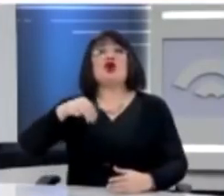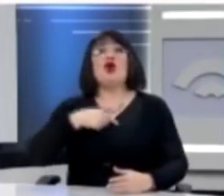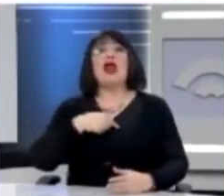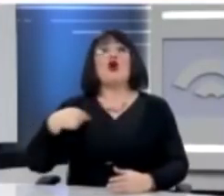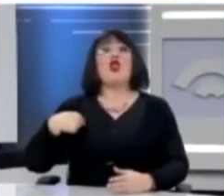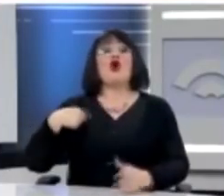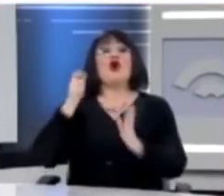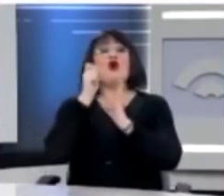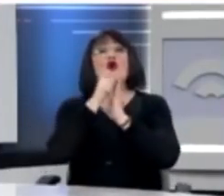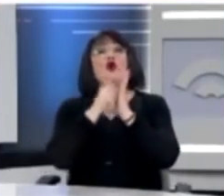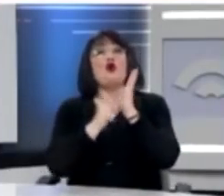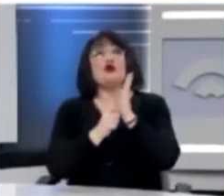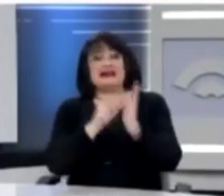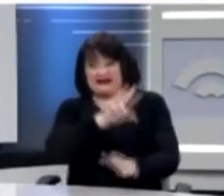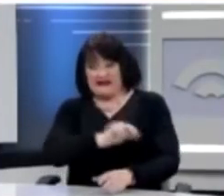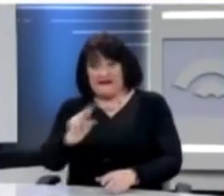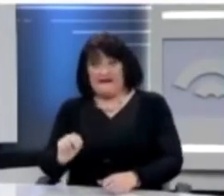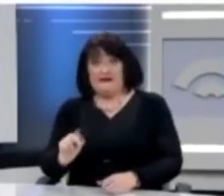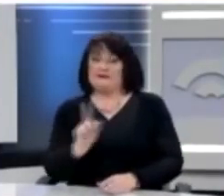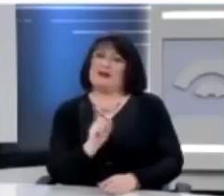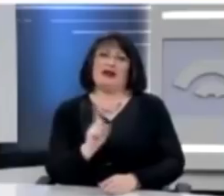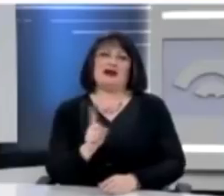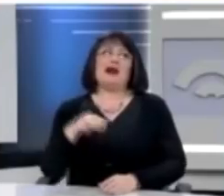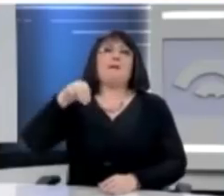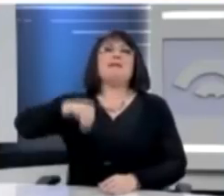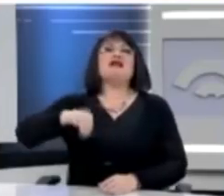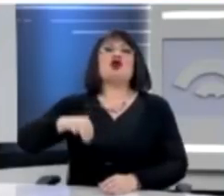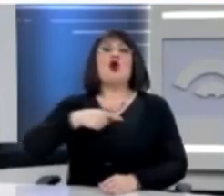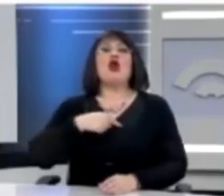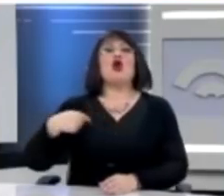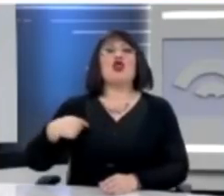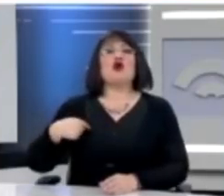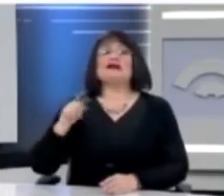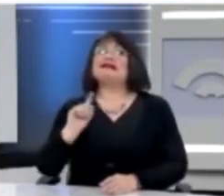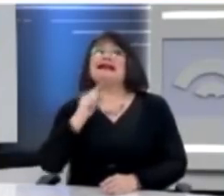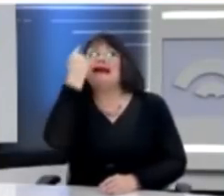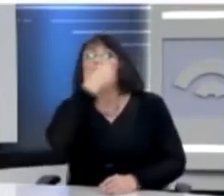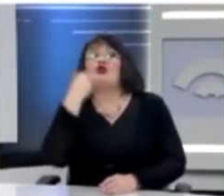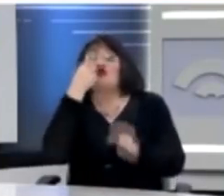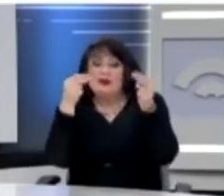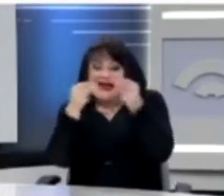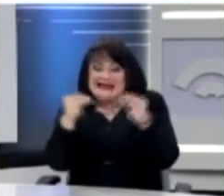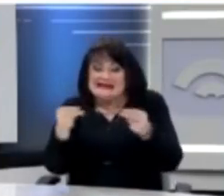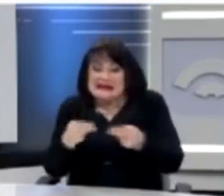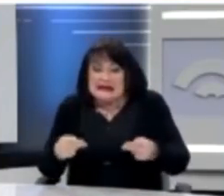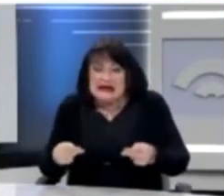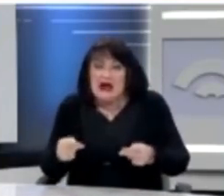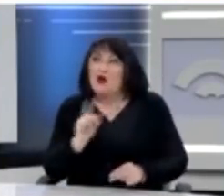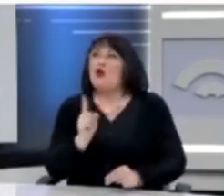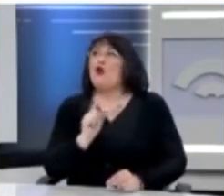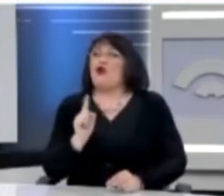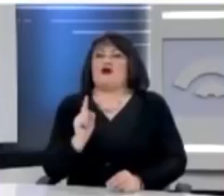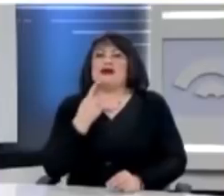Εργοδοτών. Λες και είναι το ίδιο πράγμα. Το Μητρώο των Εργοδοτών όμως δεν είναι προσωπικό δεδομένο. Προκειμένου